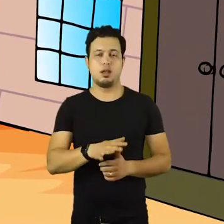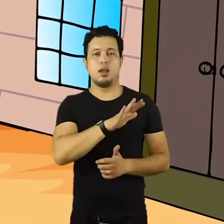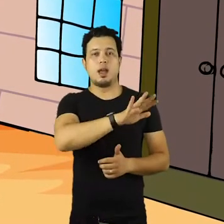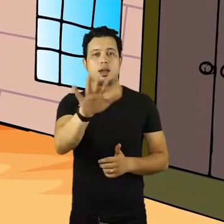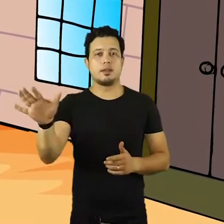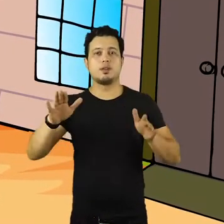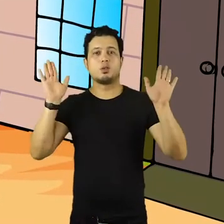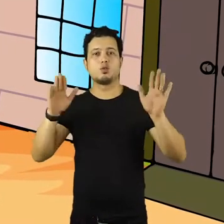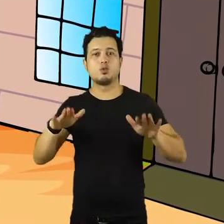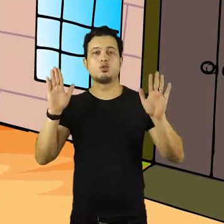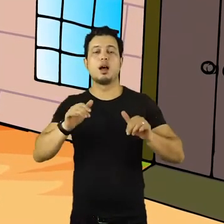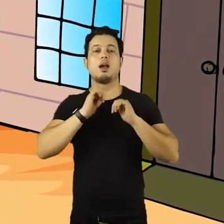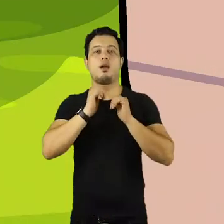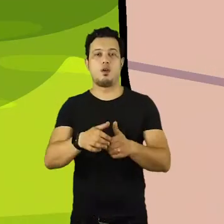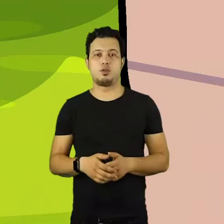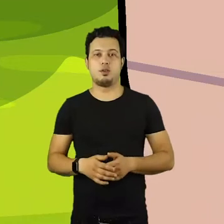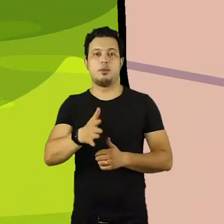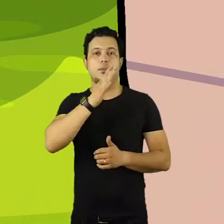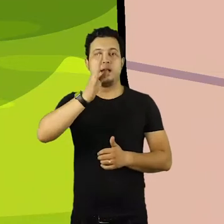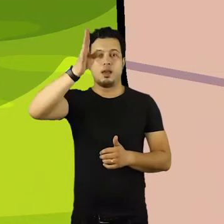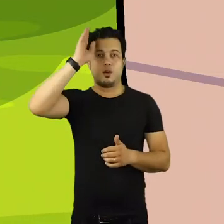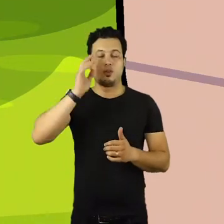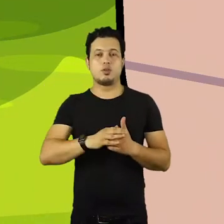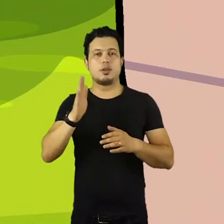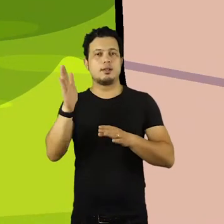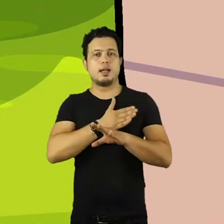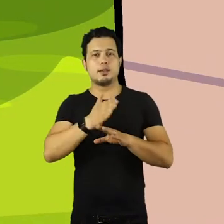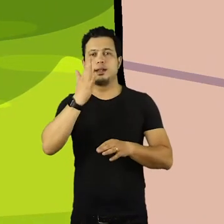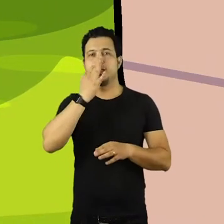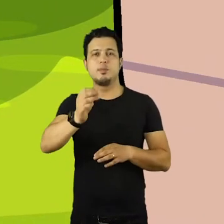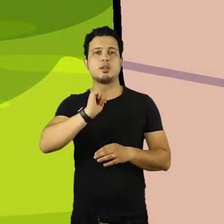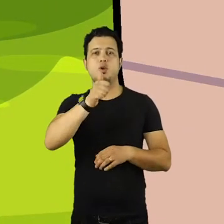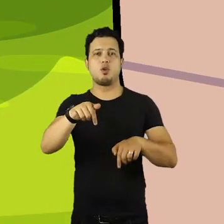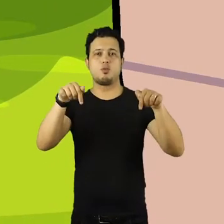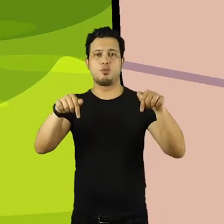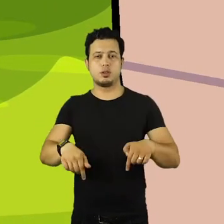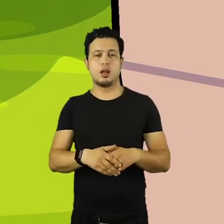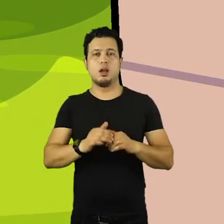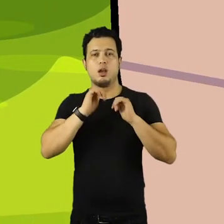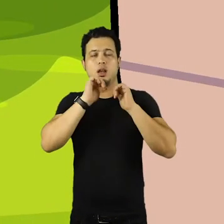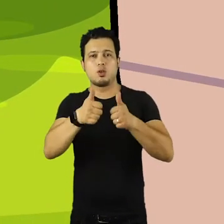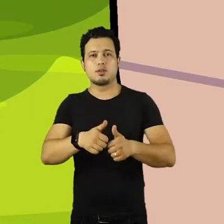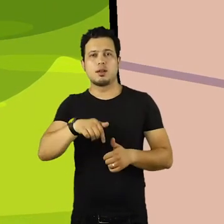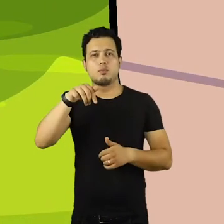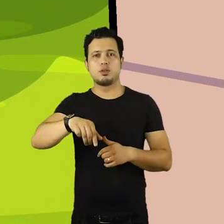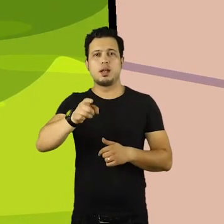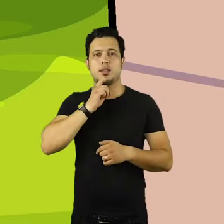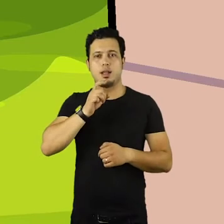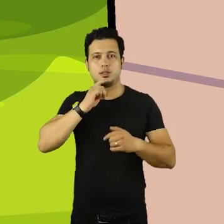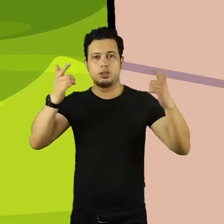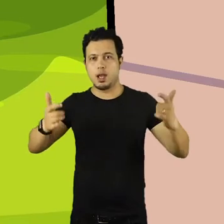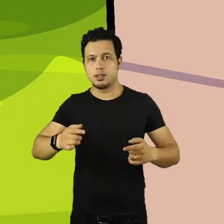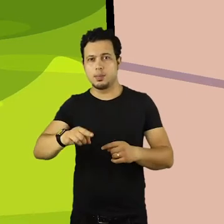yoktu. Etrafta kuş dahi uçmuyordu. Bilge Horoz, neden hiç kimse yok burada?